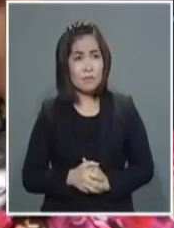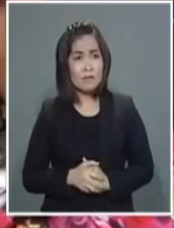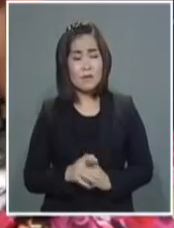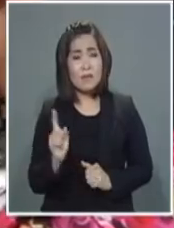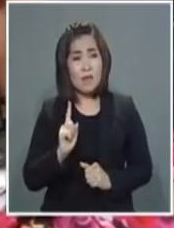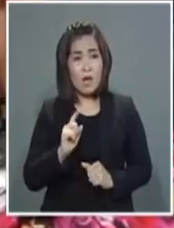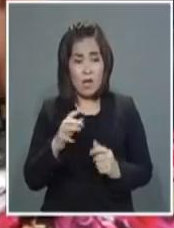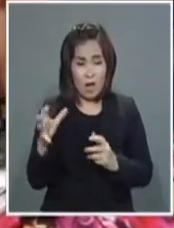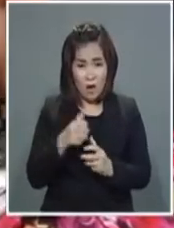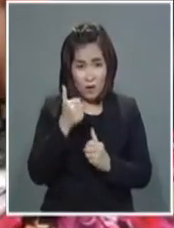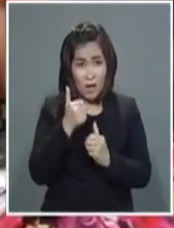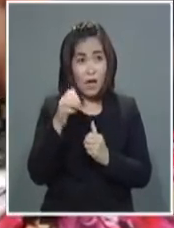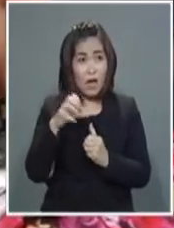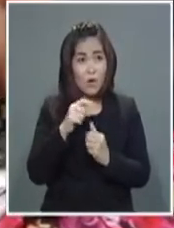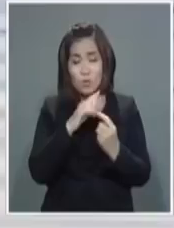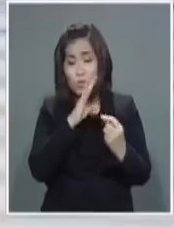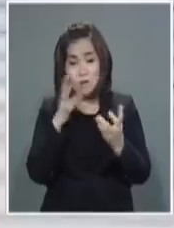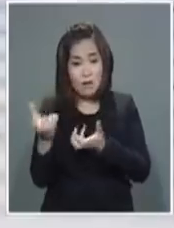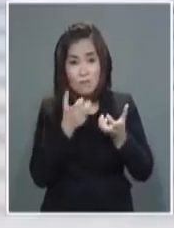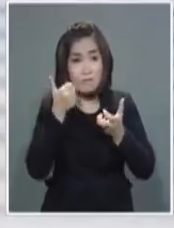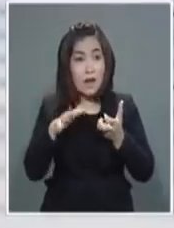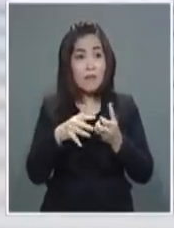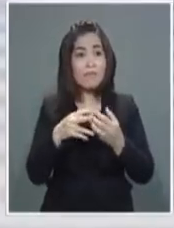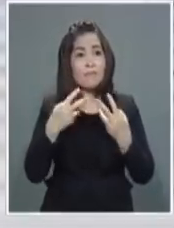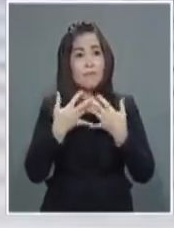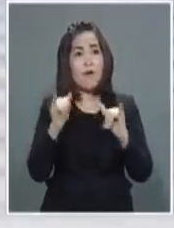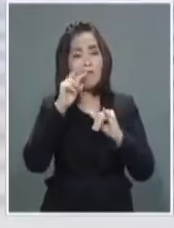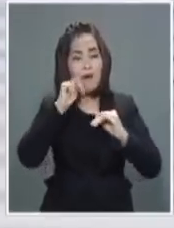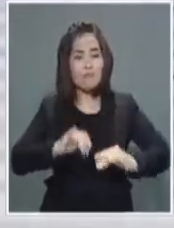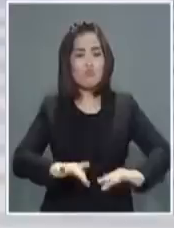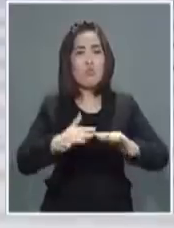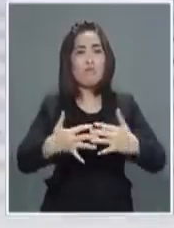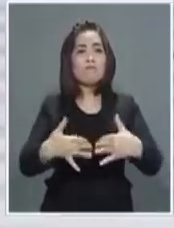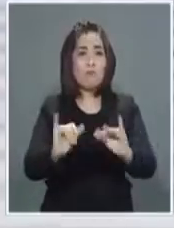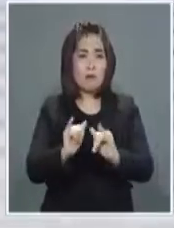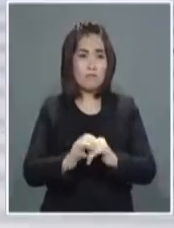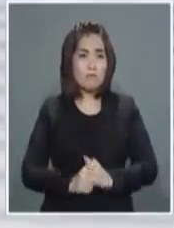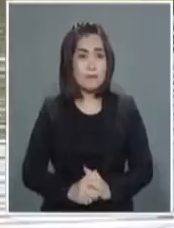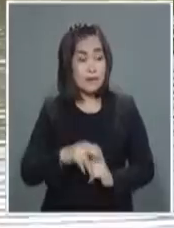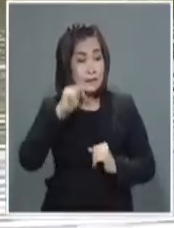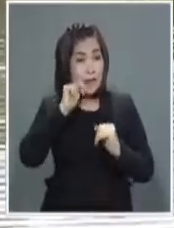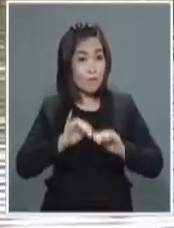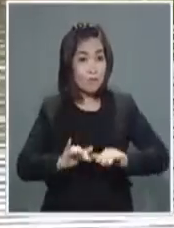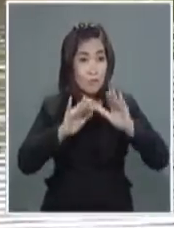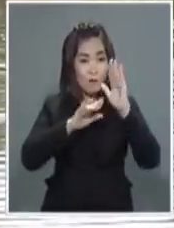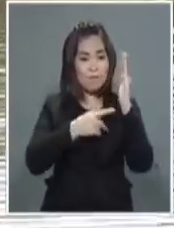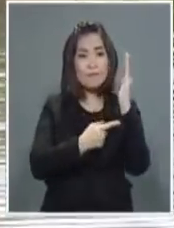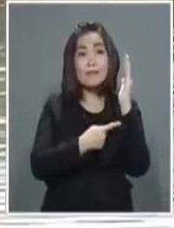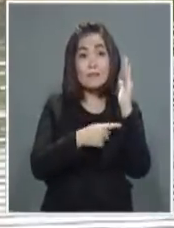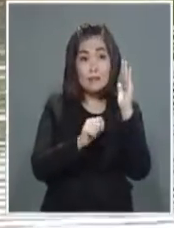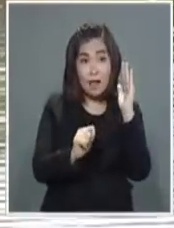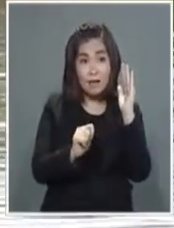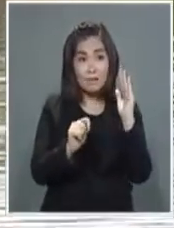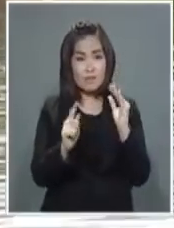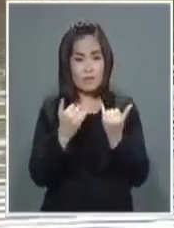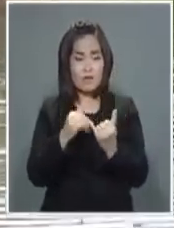ป่าไม่ได้ก็จุ่มอยู่ สำหรับภาพรวมสถานการณ์น้ำท่วมในจังหวัดตรังนั้นขณะนี้ยังคงรุน